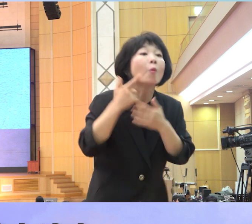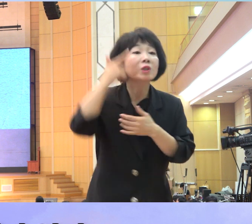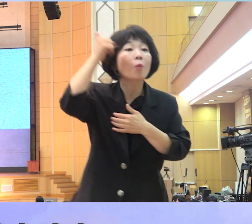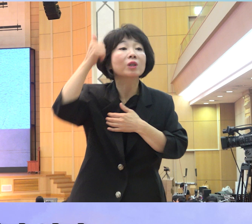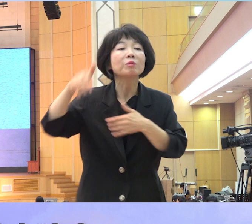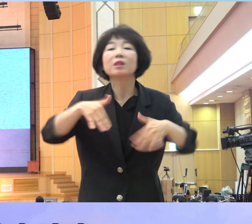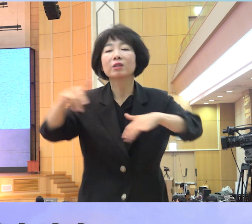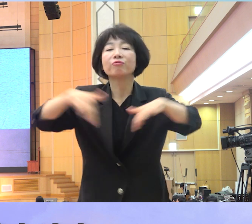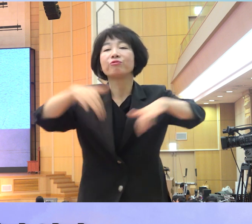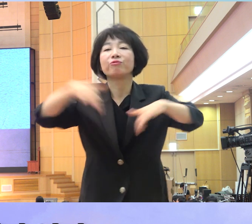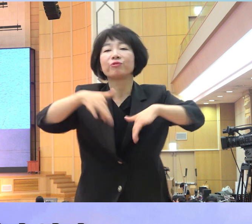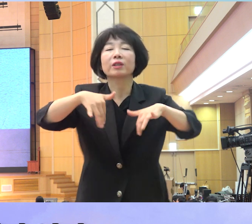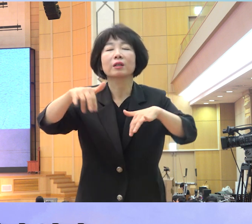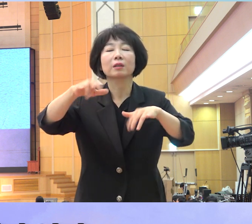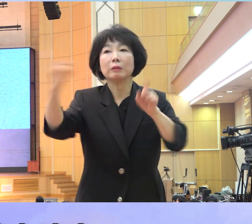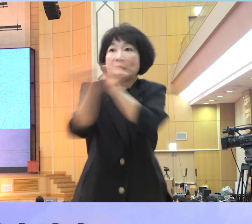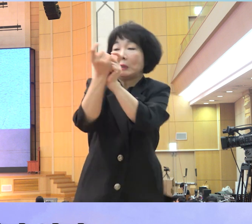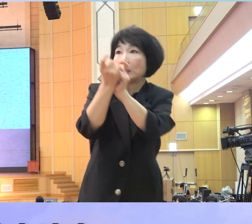거예요.